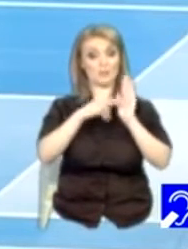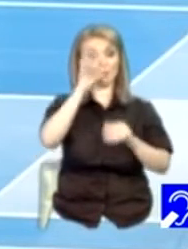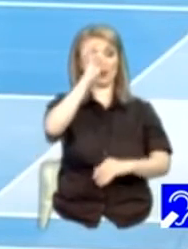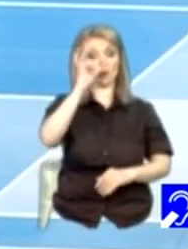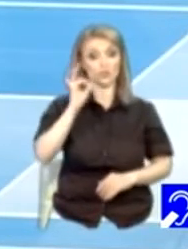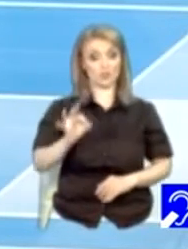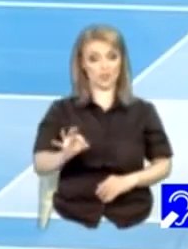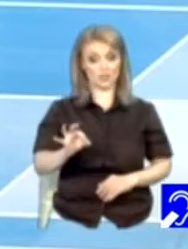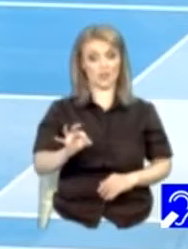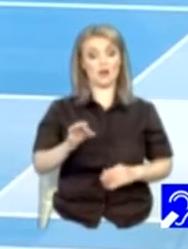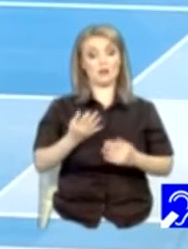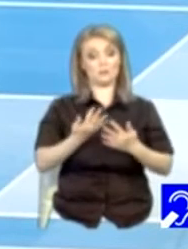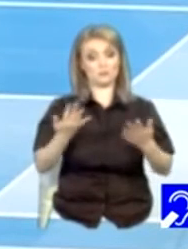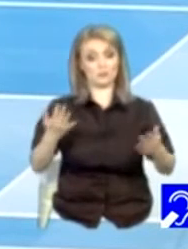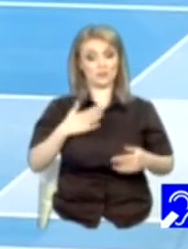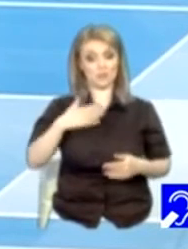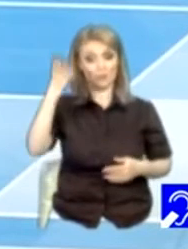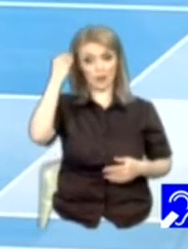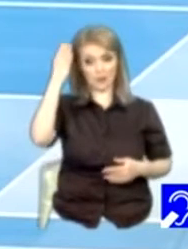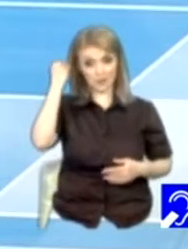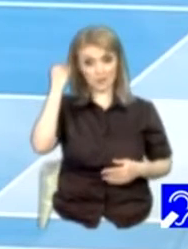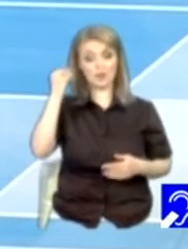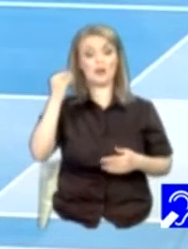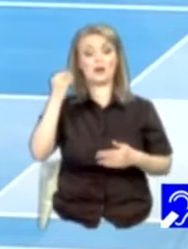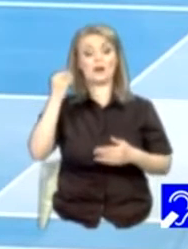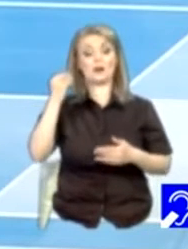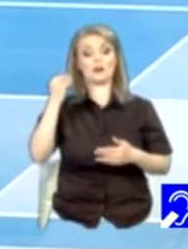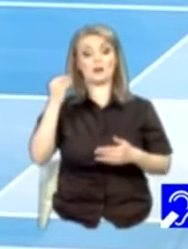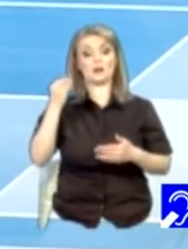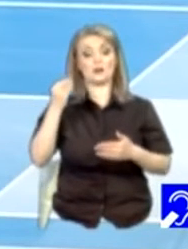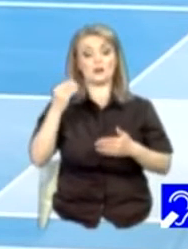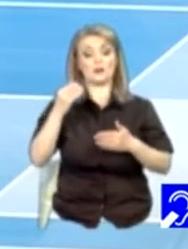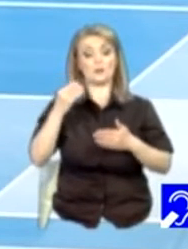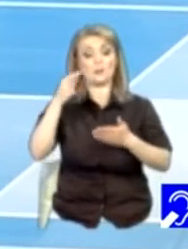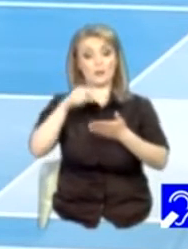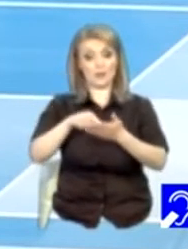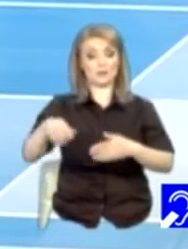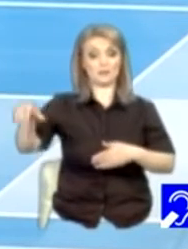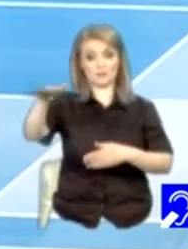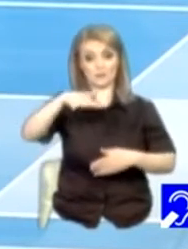66,7% ponderea exportului în Uniunea Europeană și